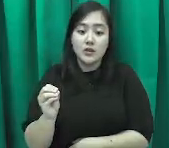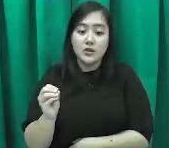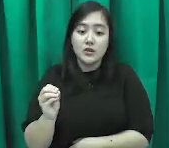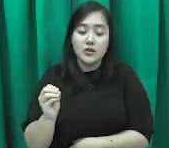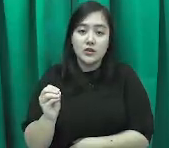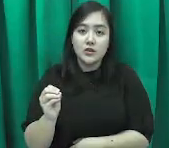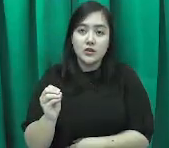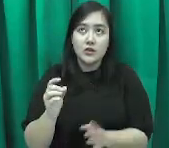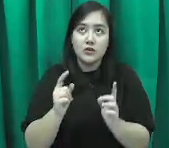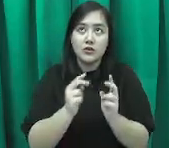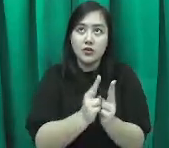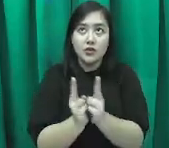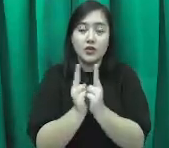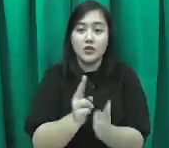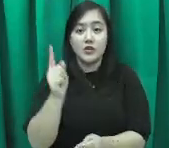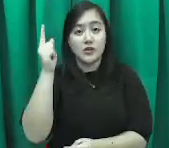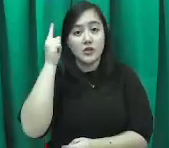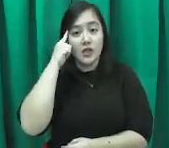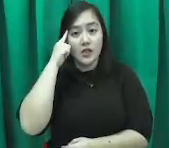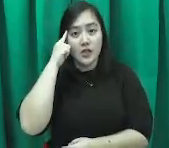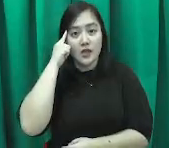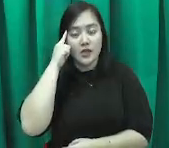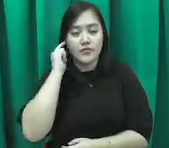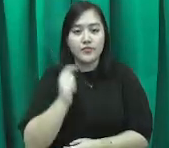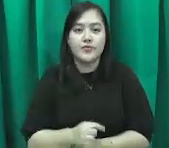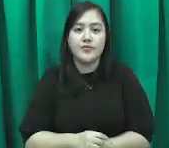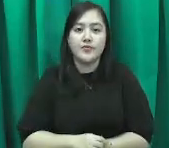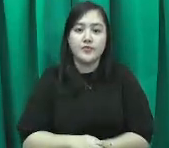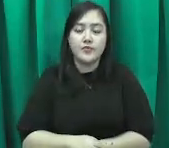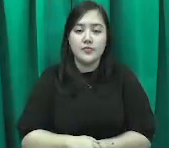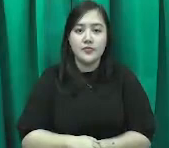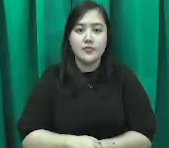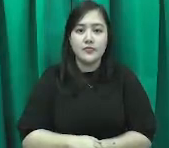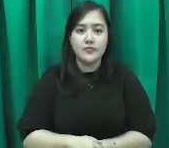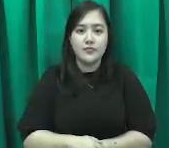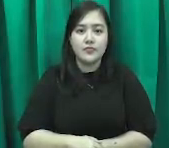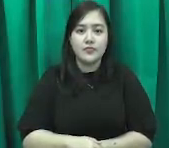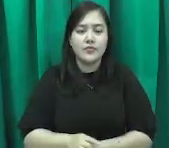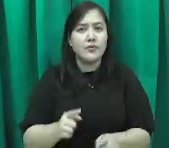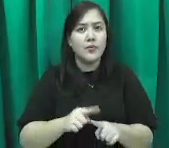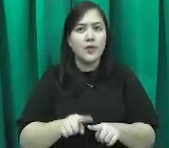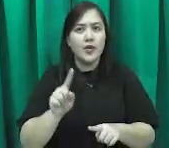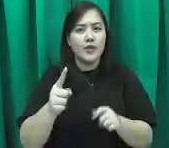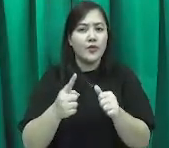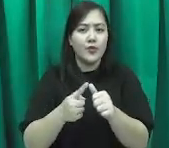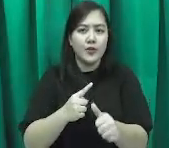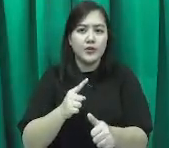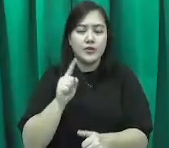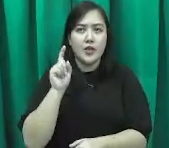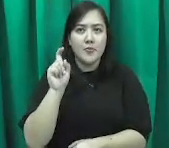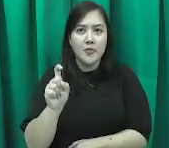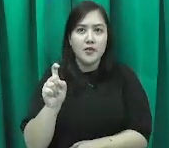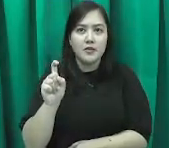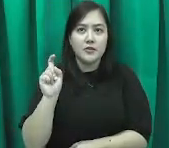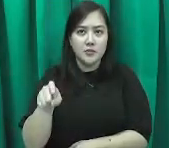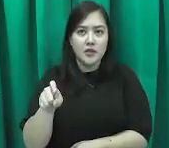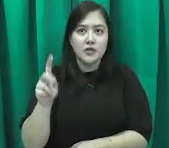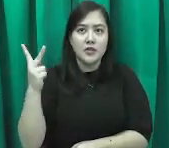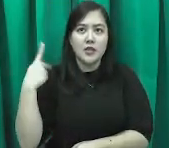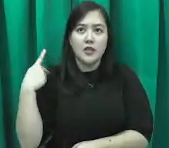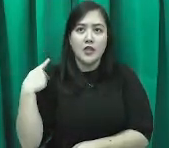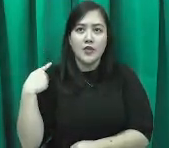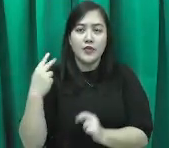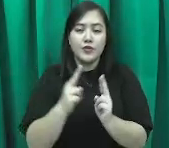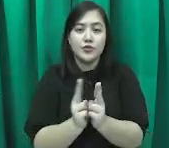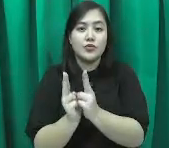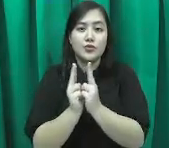tayo ng basihan ng ating pinamumuhay, prinsipyo sa buhay. Kaya yes. Ito, makikita natin, applicable to sa pamilya